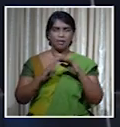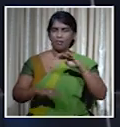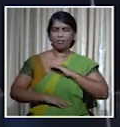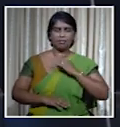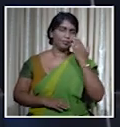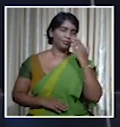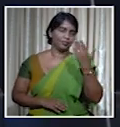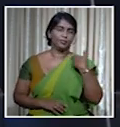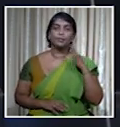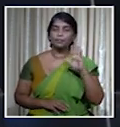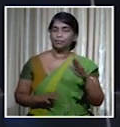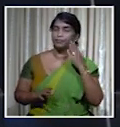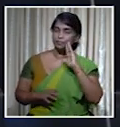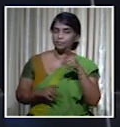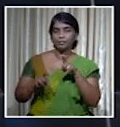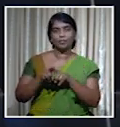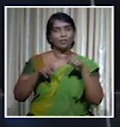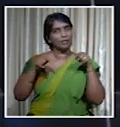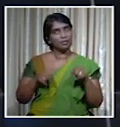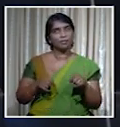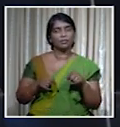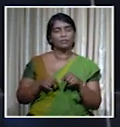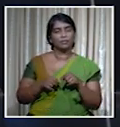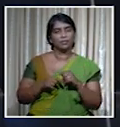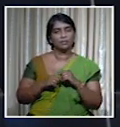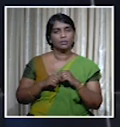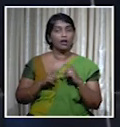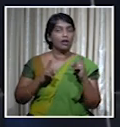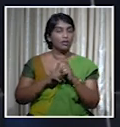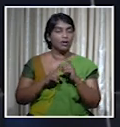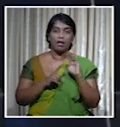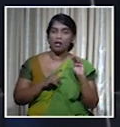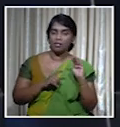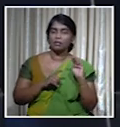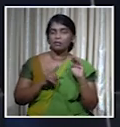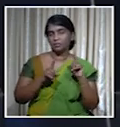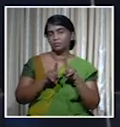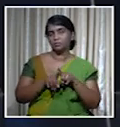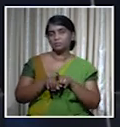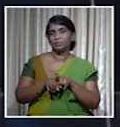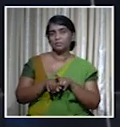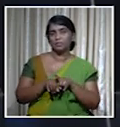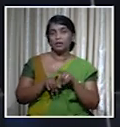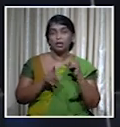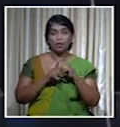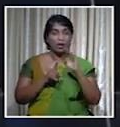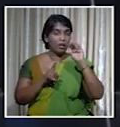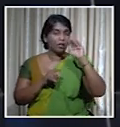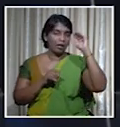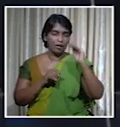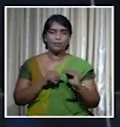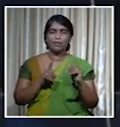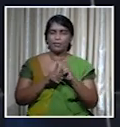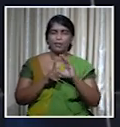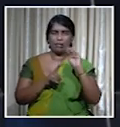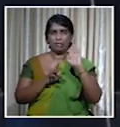පැහැදිලි වෙනවා. සාමාන්‍යයෙන් ගත්තොත් අද ඩොලර් 40ක් වගේ තමයි 40ට අඩු ප්‍රමාණයක්. ඇත්තම